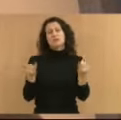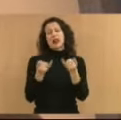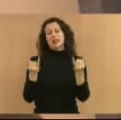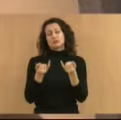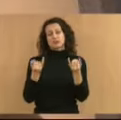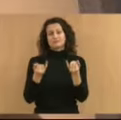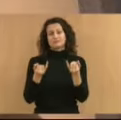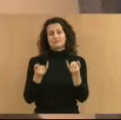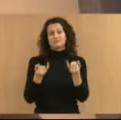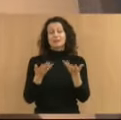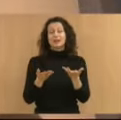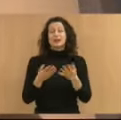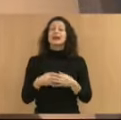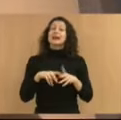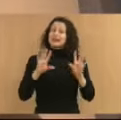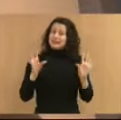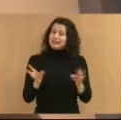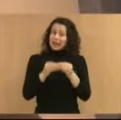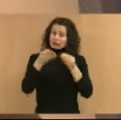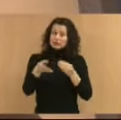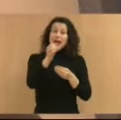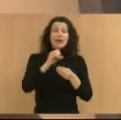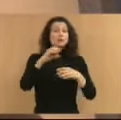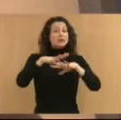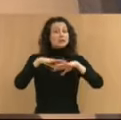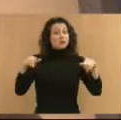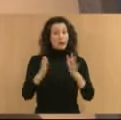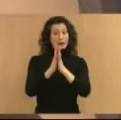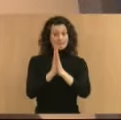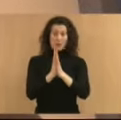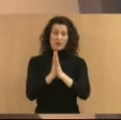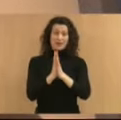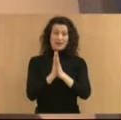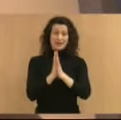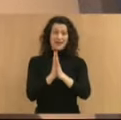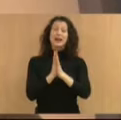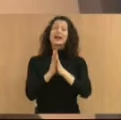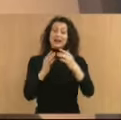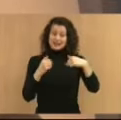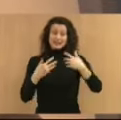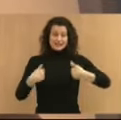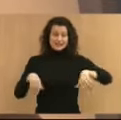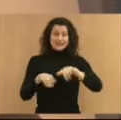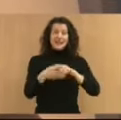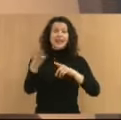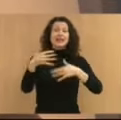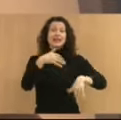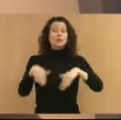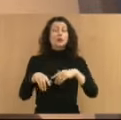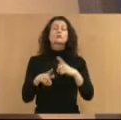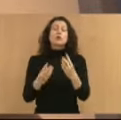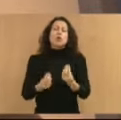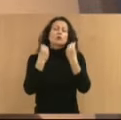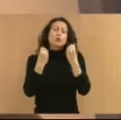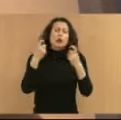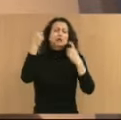обаче Европейския парламент призовава справедливо да се помисли много сериозно по този въпрос, за да може първата